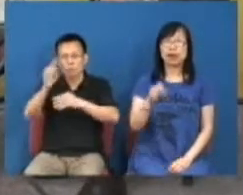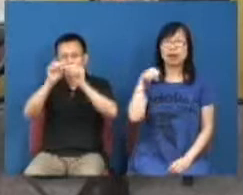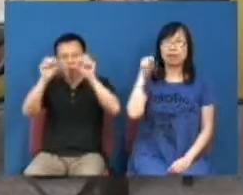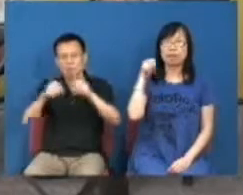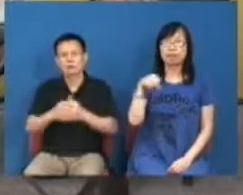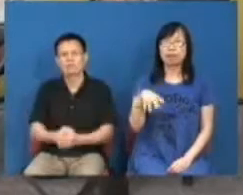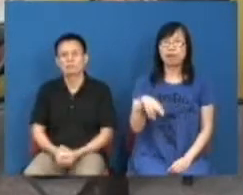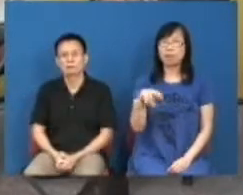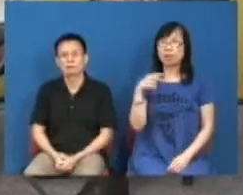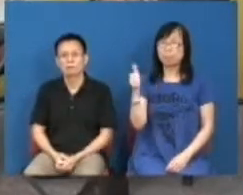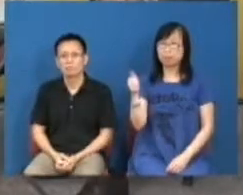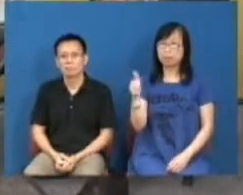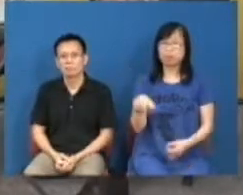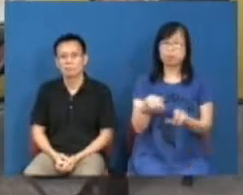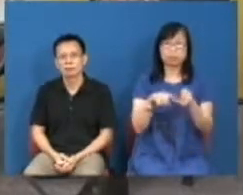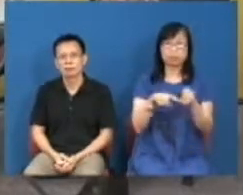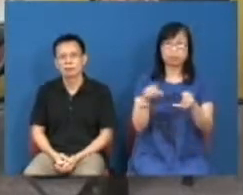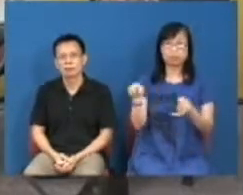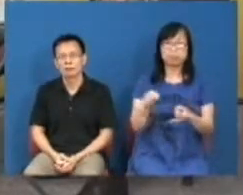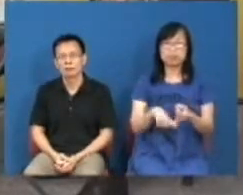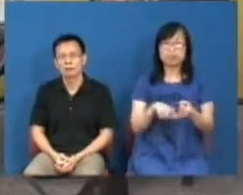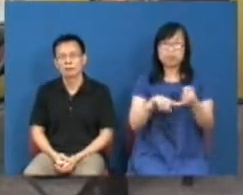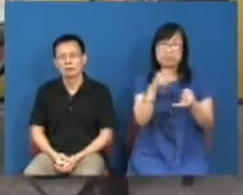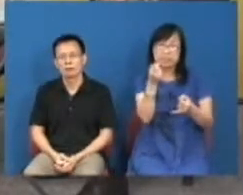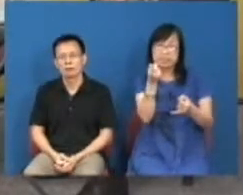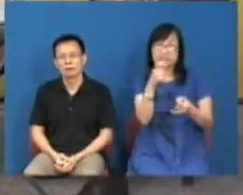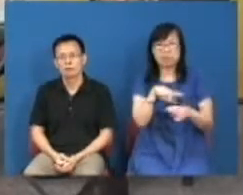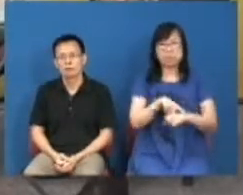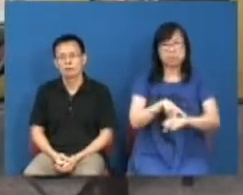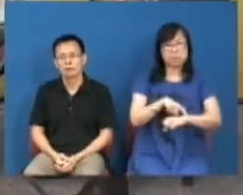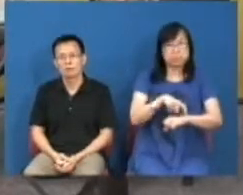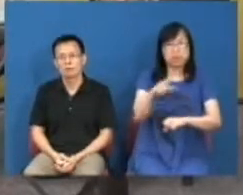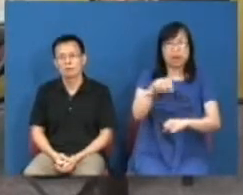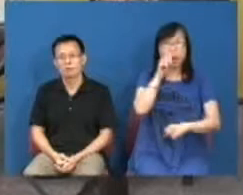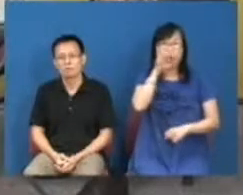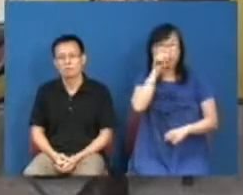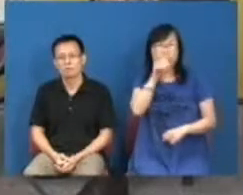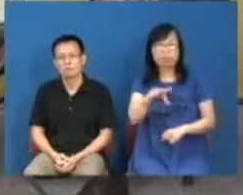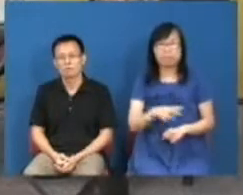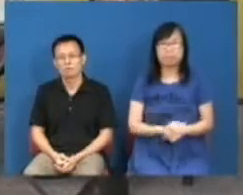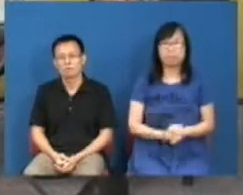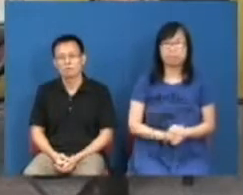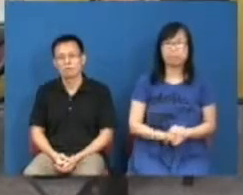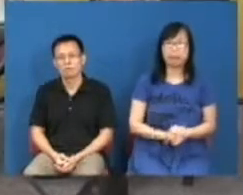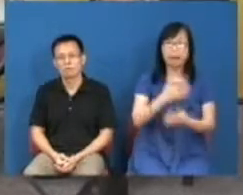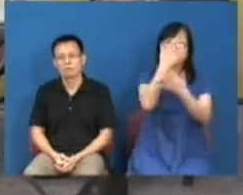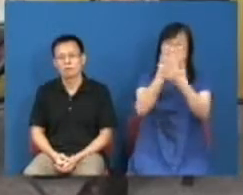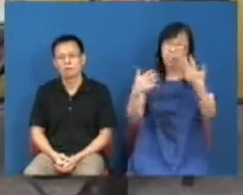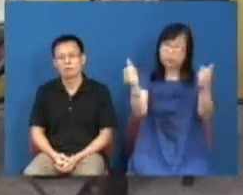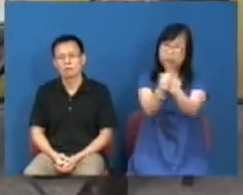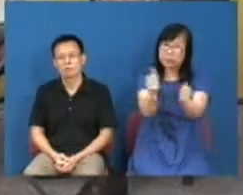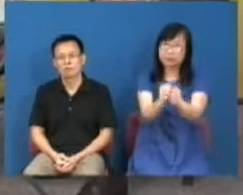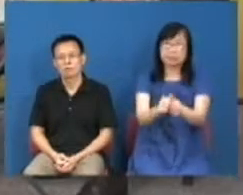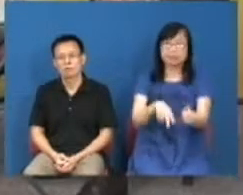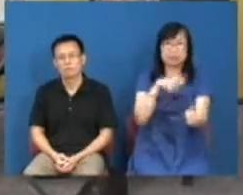係啦。咁 Raymond 啊，即係總結啦，係啦。咁我哋仲有少啲咁多幾廿秒，咁你話埋俾我哋啲網友聽，其實